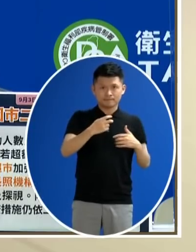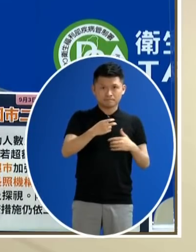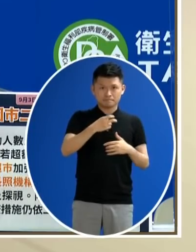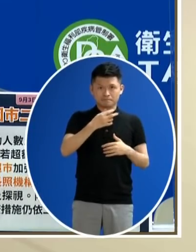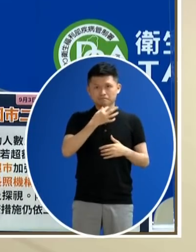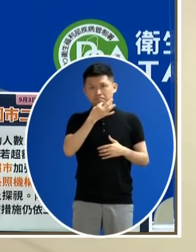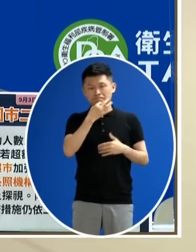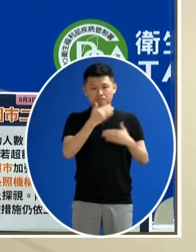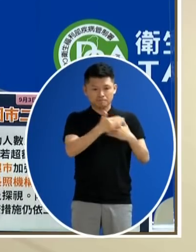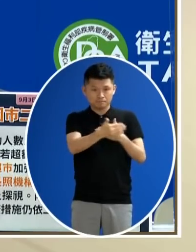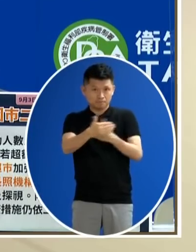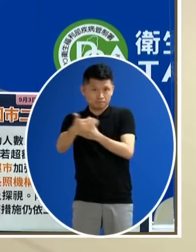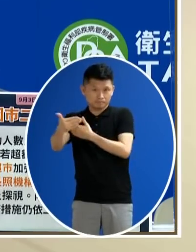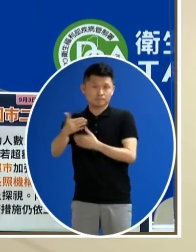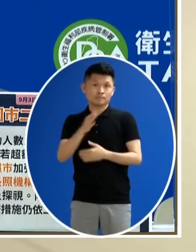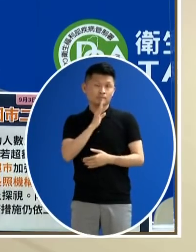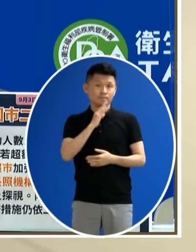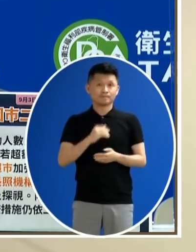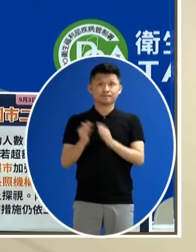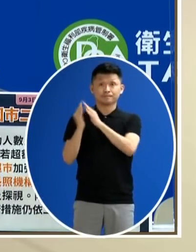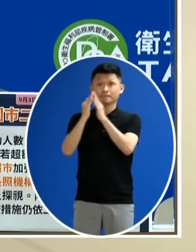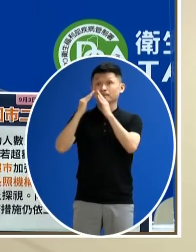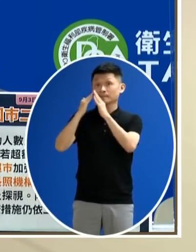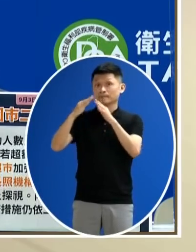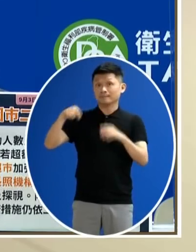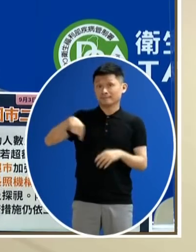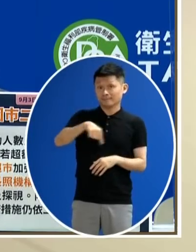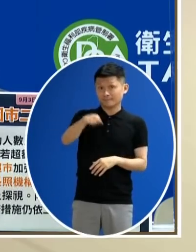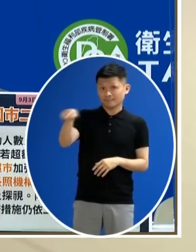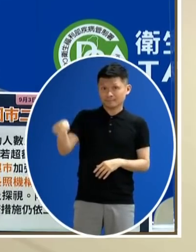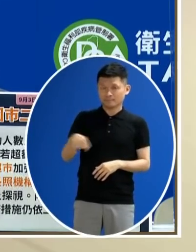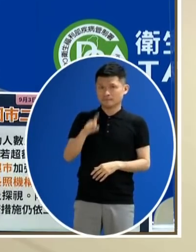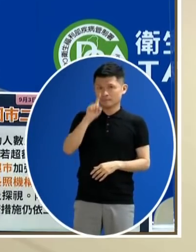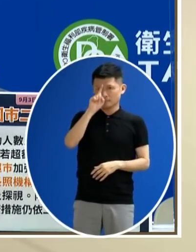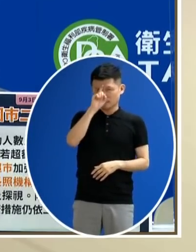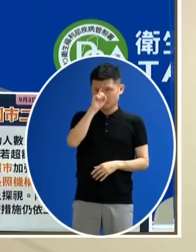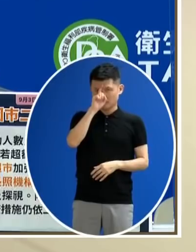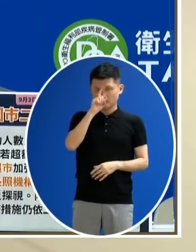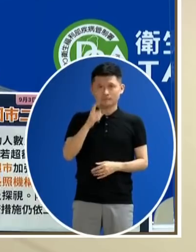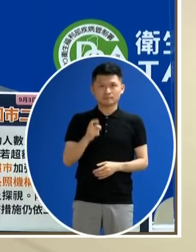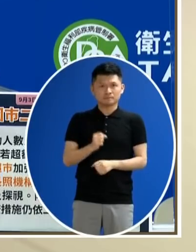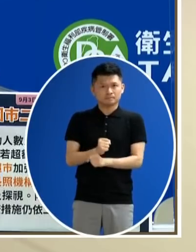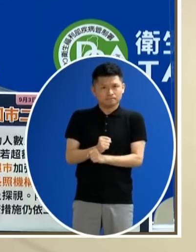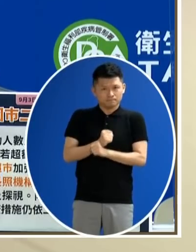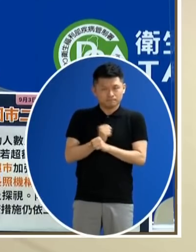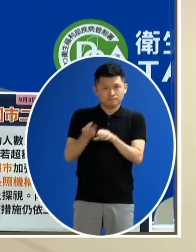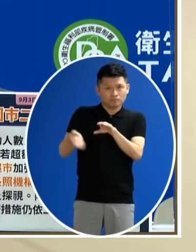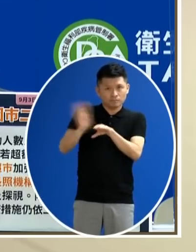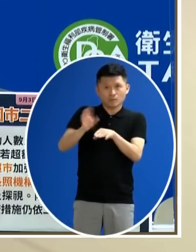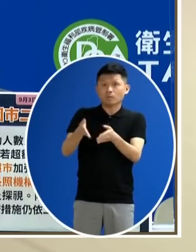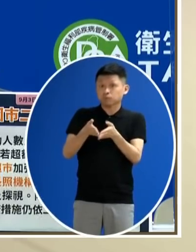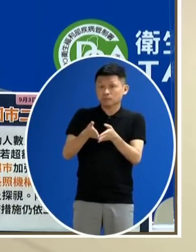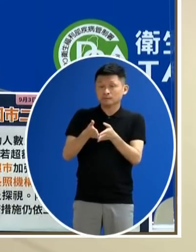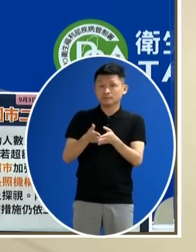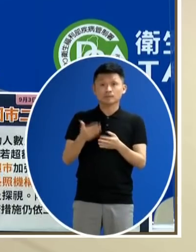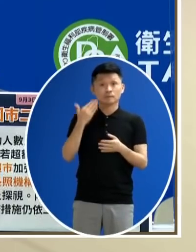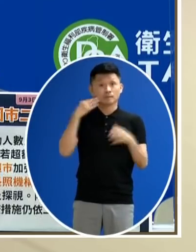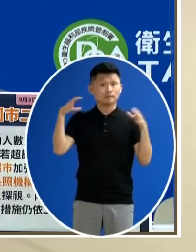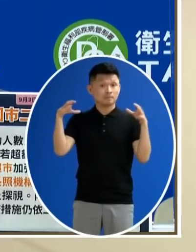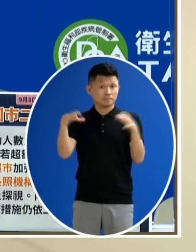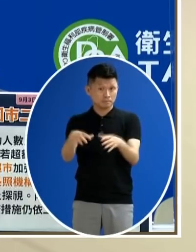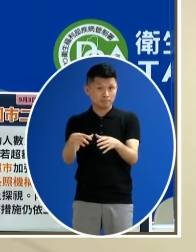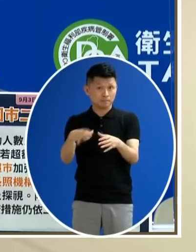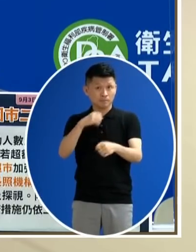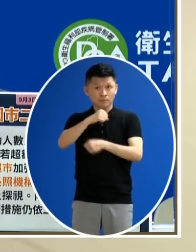那但是桃园市的本身哈，我们就希望它能够加强警戒。所以我们在集会活动人数